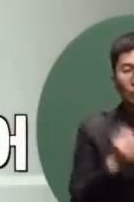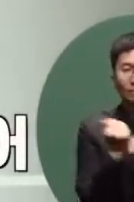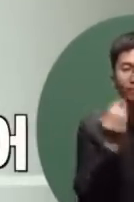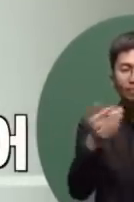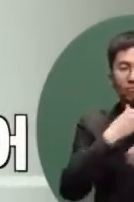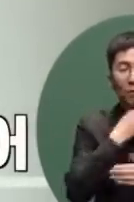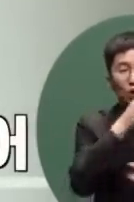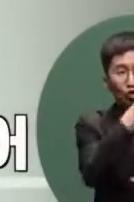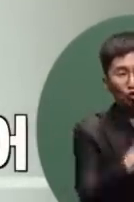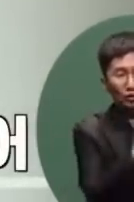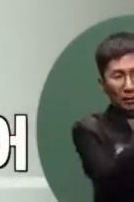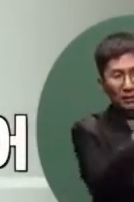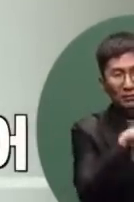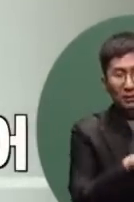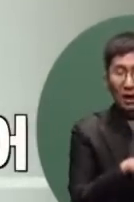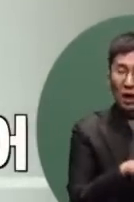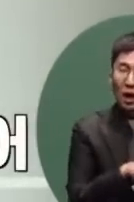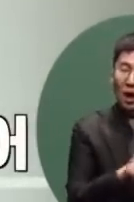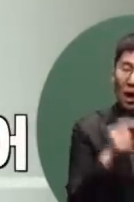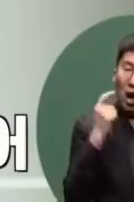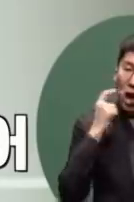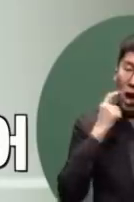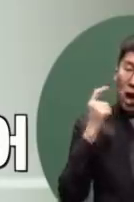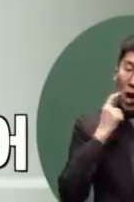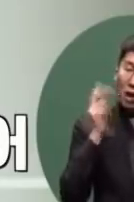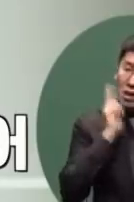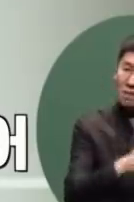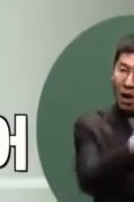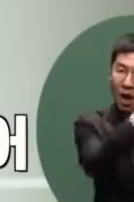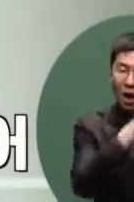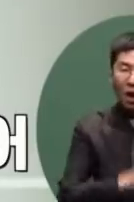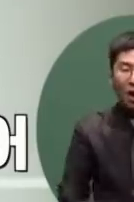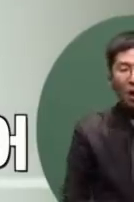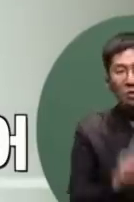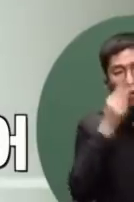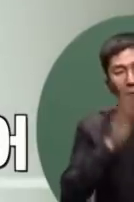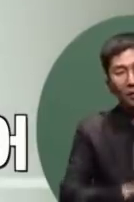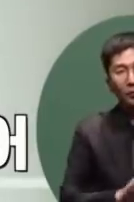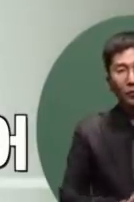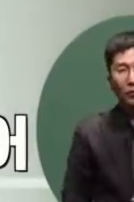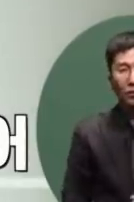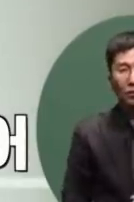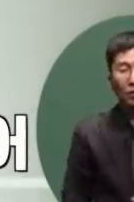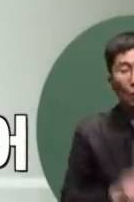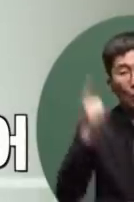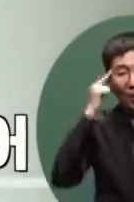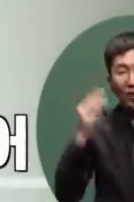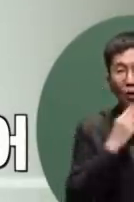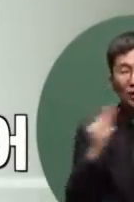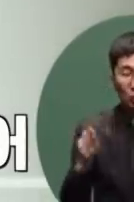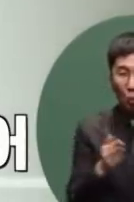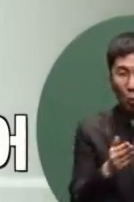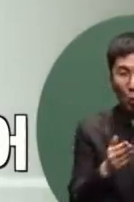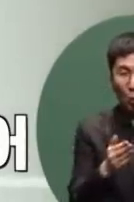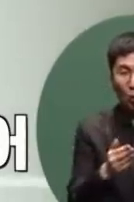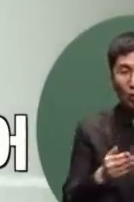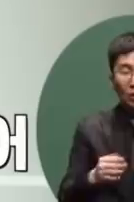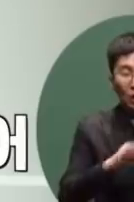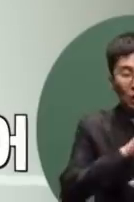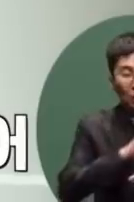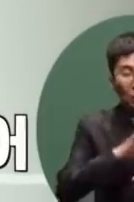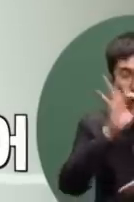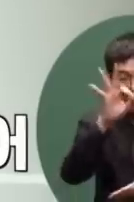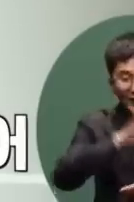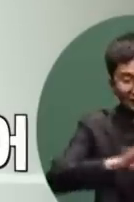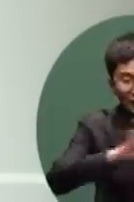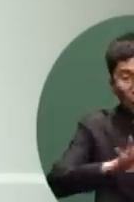윤석열 후보님 정말 입만 열면 거짓말이라고 정말 얘기할 수밖에 없는데 경기도 업무추진비 사용 내역 지금도 인터넷에 다